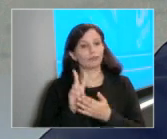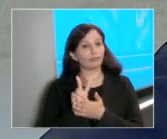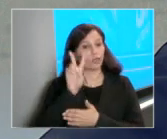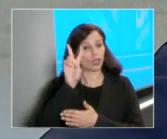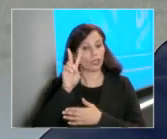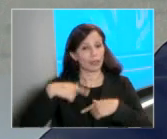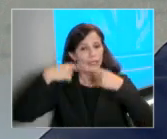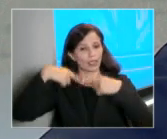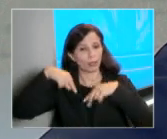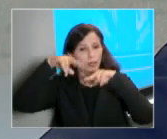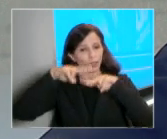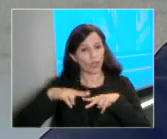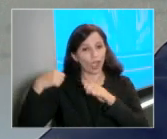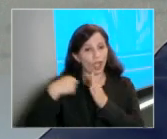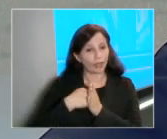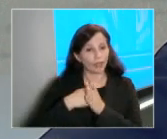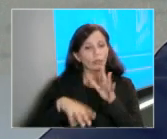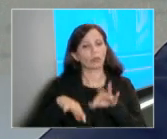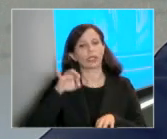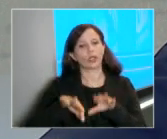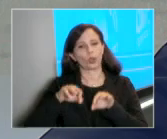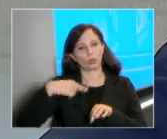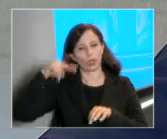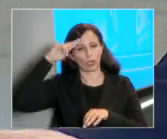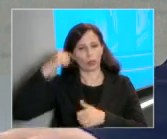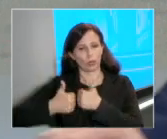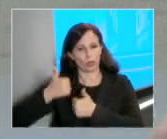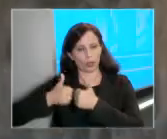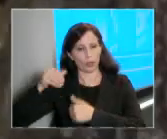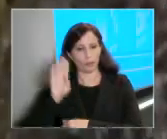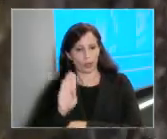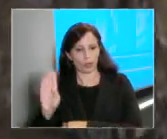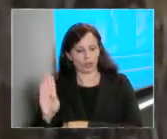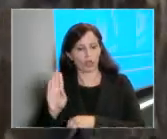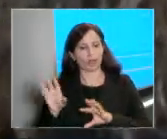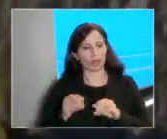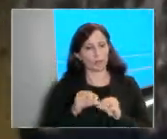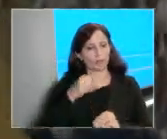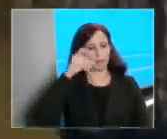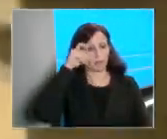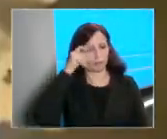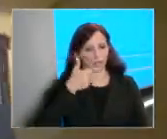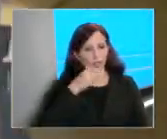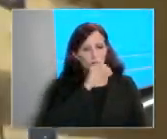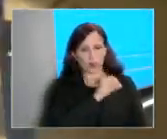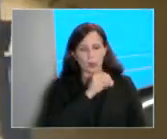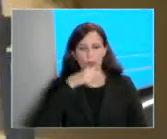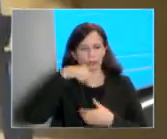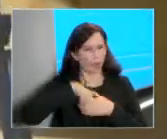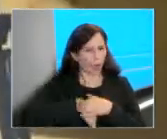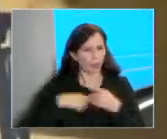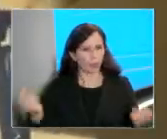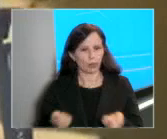יום, נותרו לפריימריז בליכוד. והמועמדים, נתניהו וסער, עמוק בתוך הקמפיין. אמש הגיע נתניהו מלווה